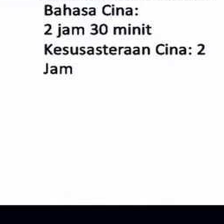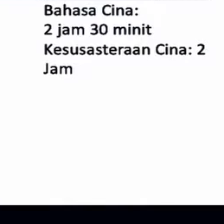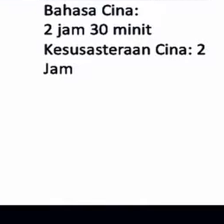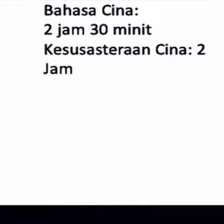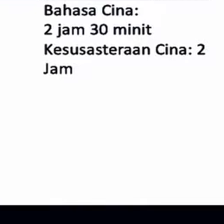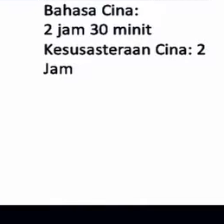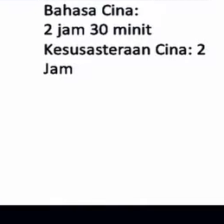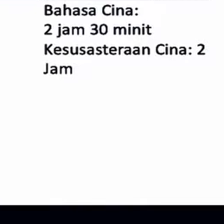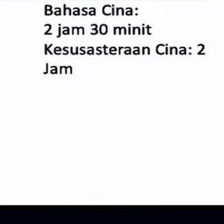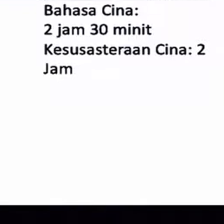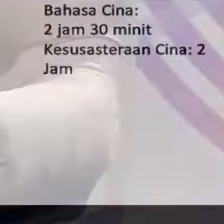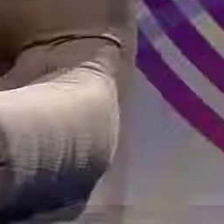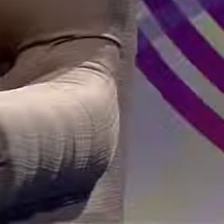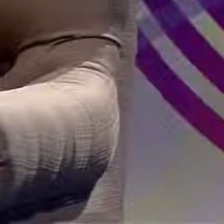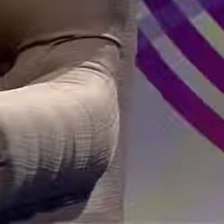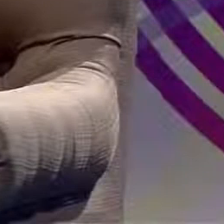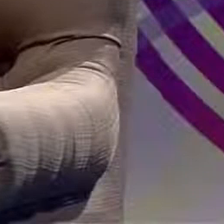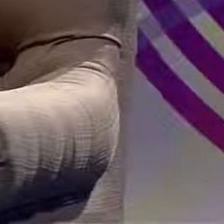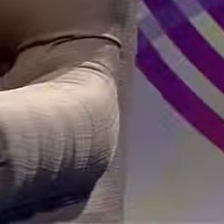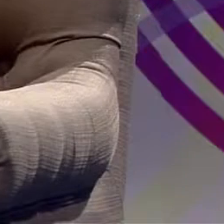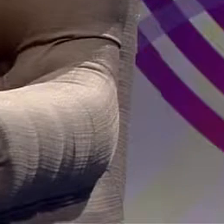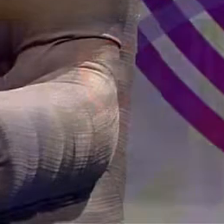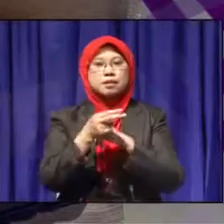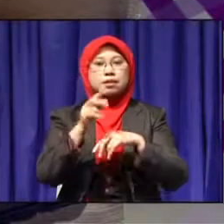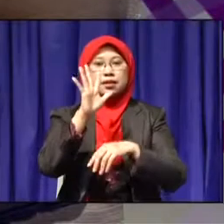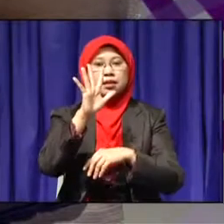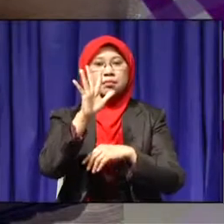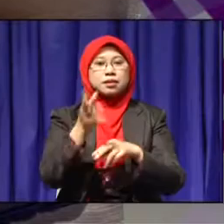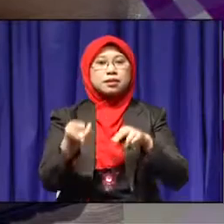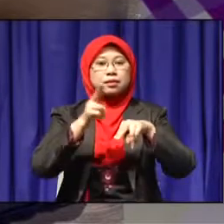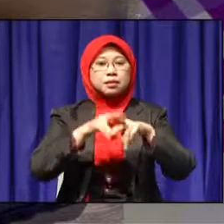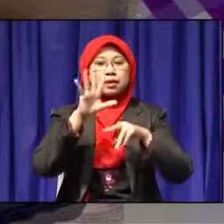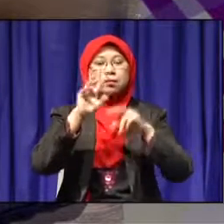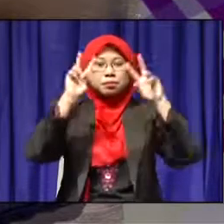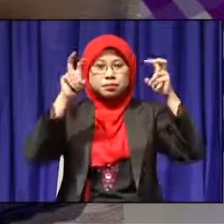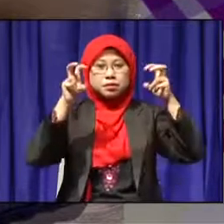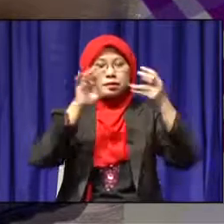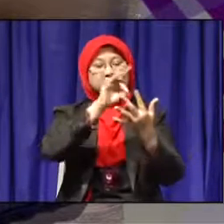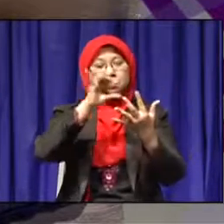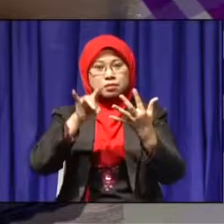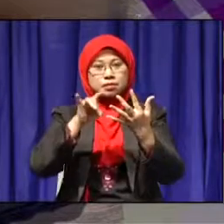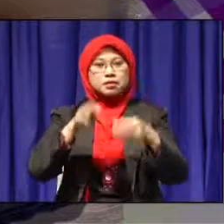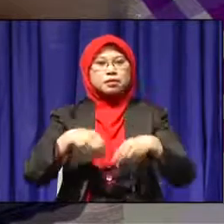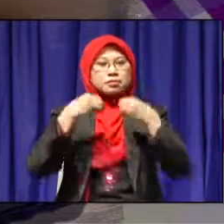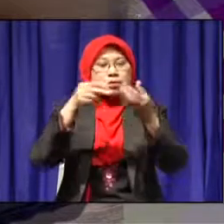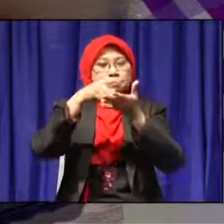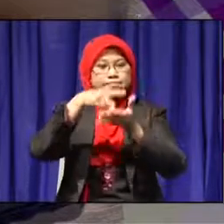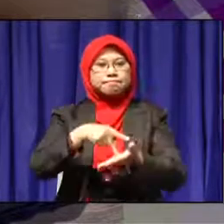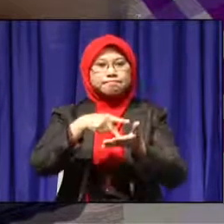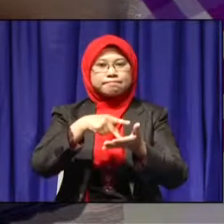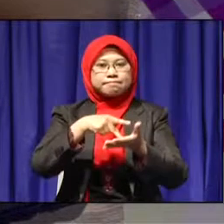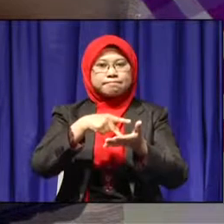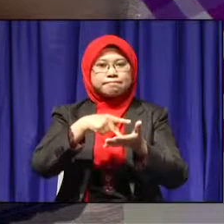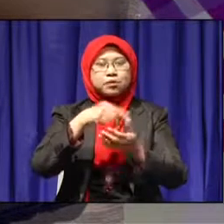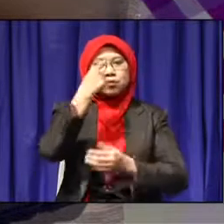berlaku perubahan seperti penambahan Maximum lima meter pada it elektif ini akan memberi implikasi